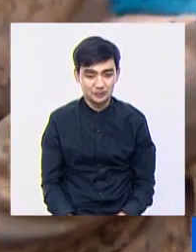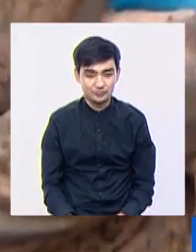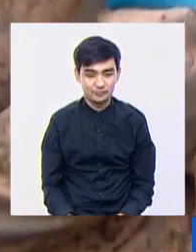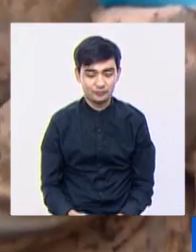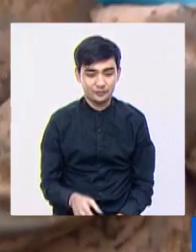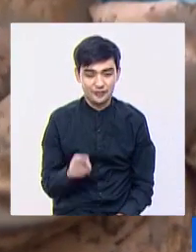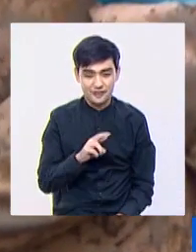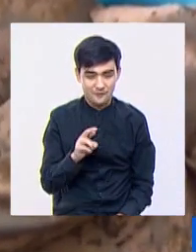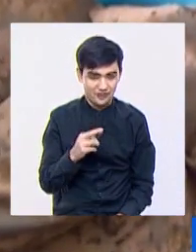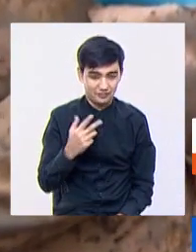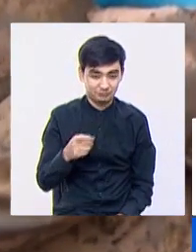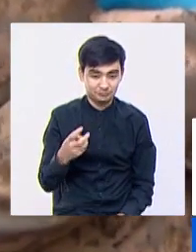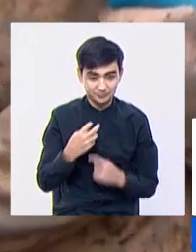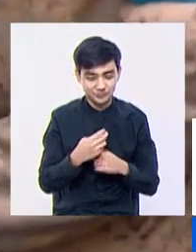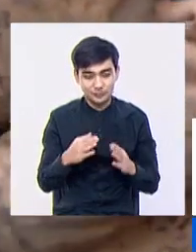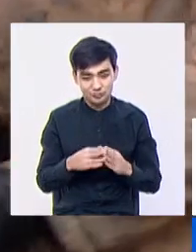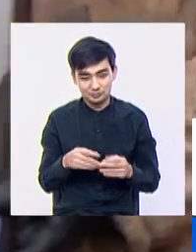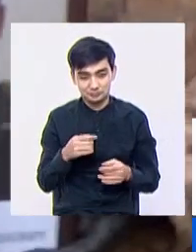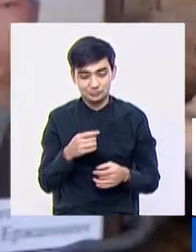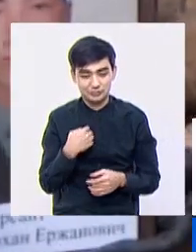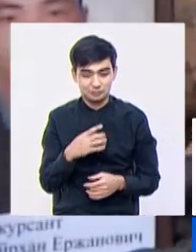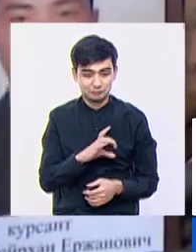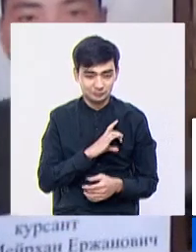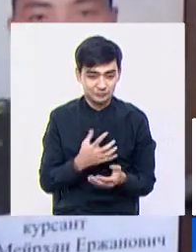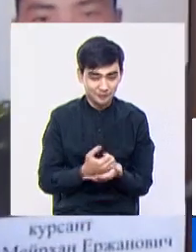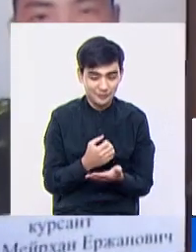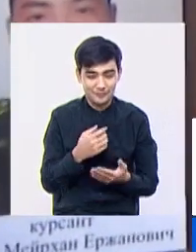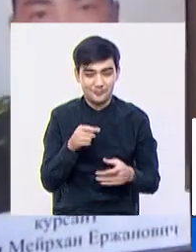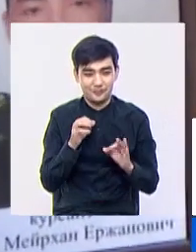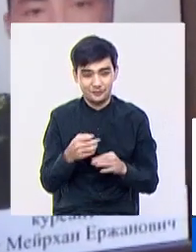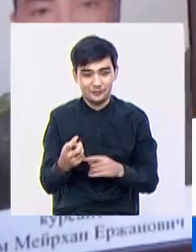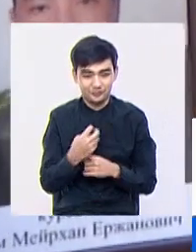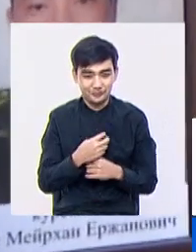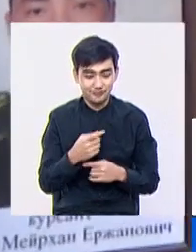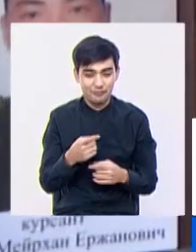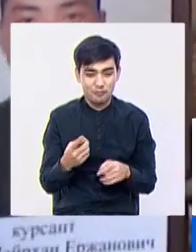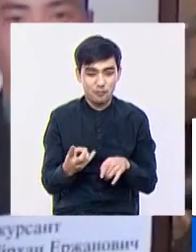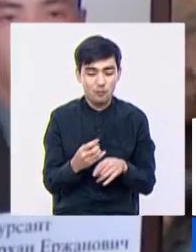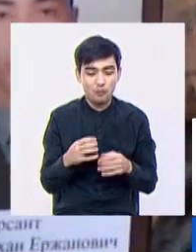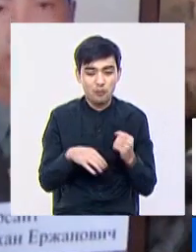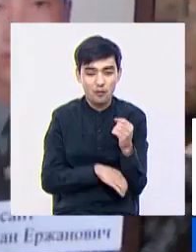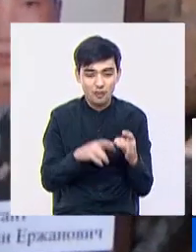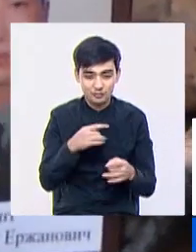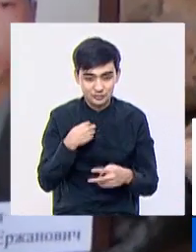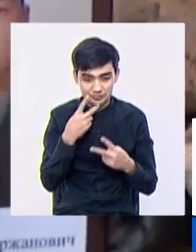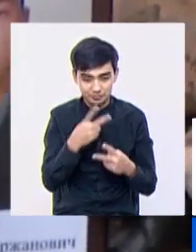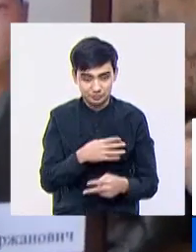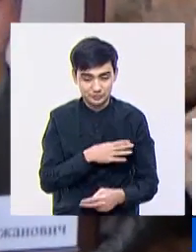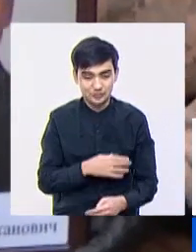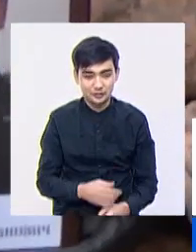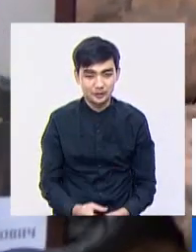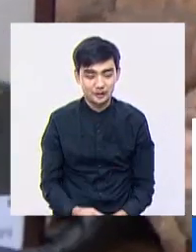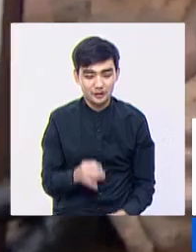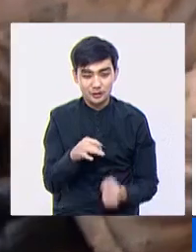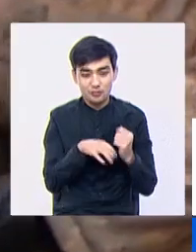үйге келгенде сол көрсетіп бізге медаль алдым мен деп. Сол соңғы көрген. Соңғы көргеніміз сол болды.